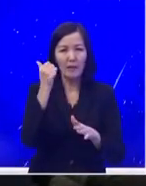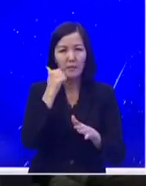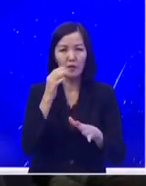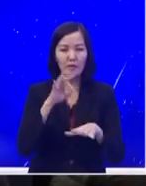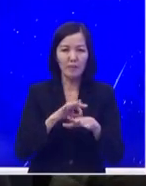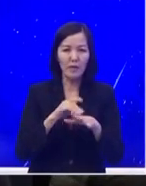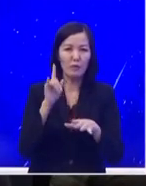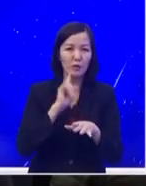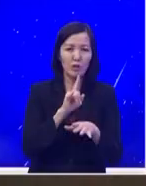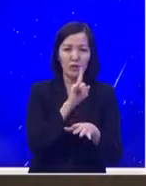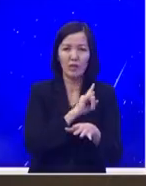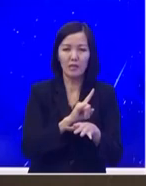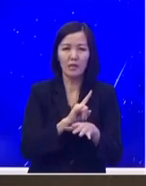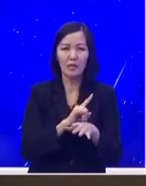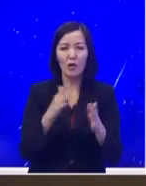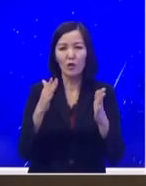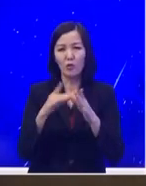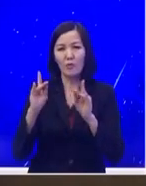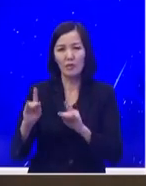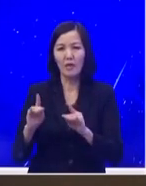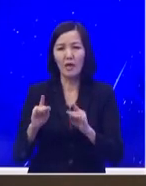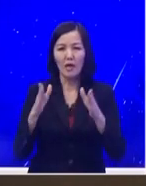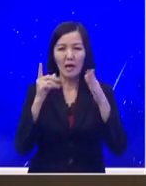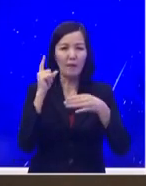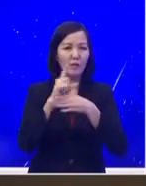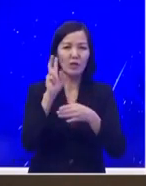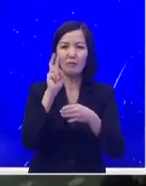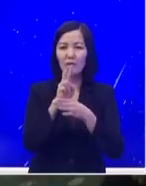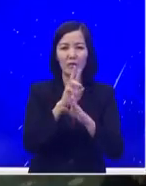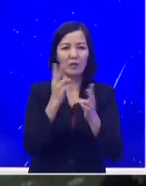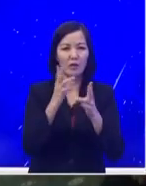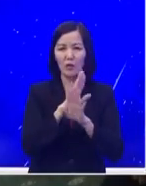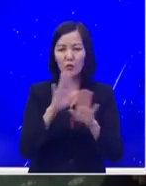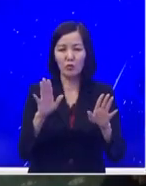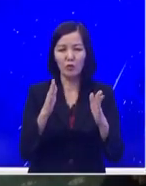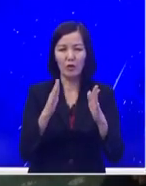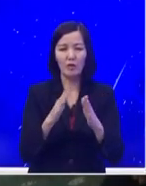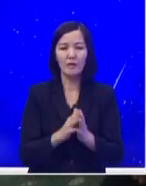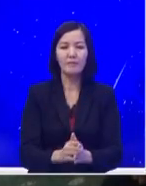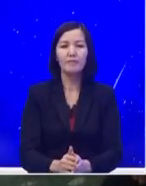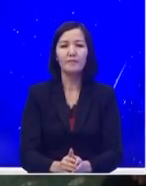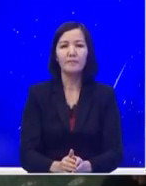и женщинам рекомендовано воздержаться от посещения жума намаза и совершать обряды молитвы дома.